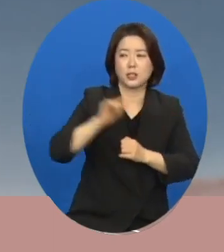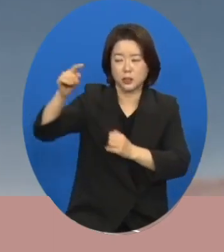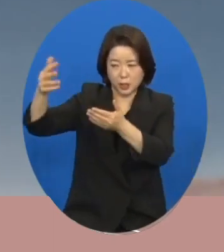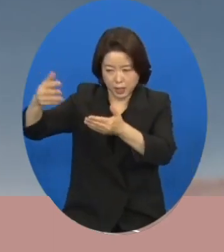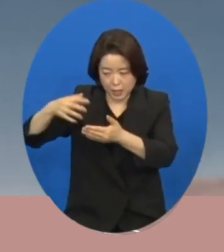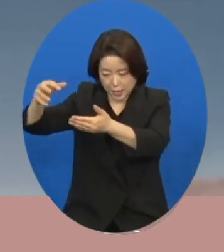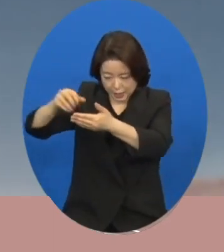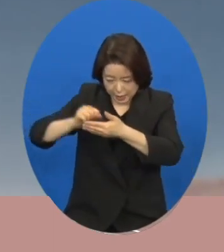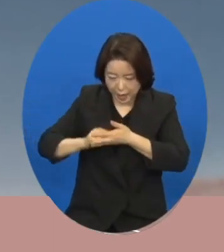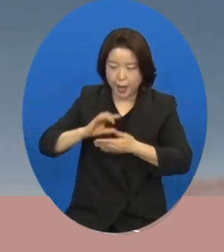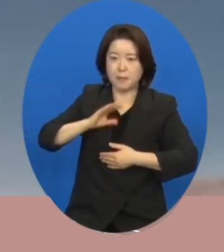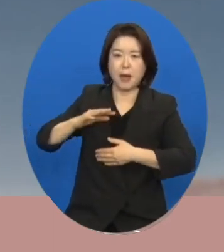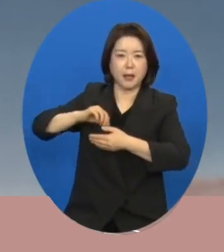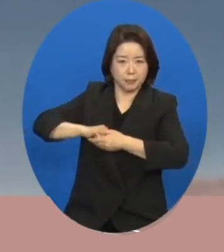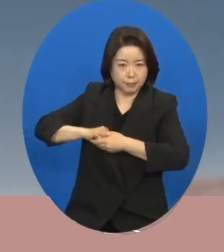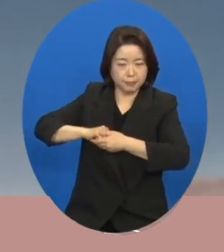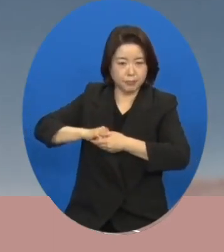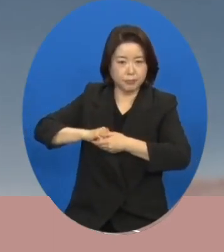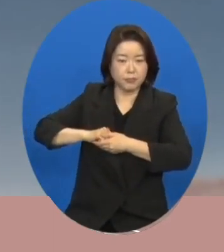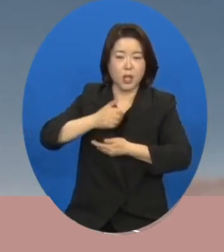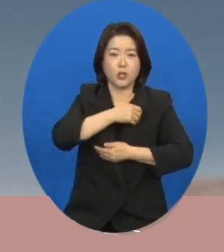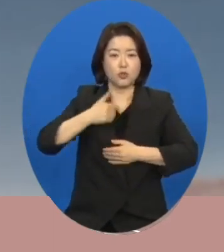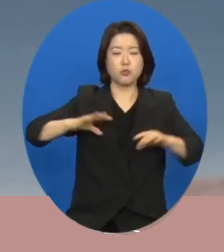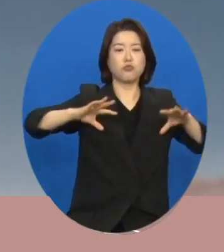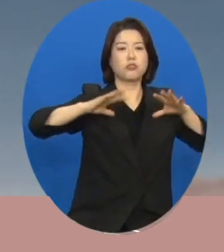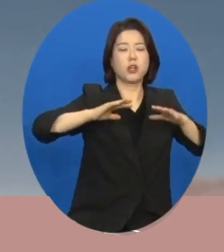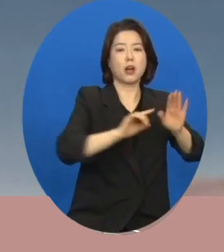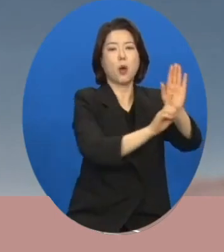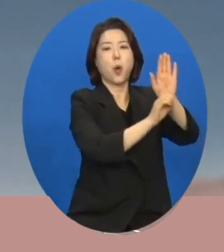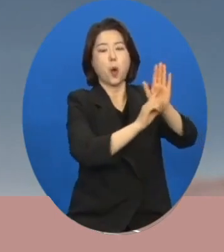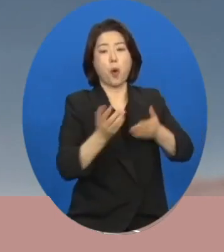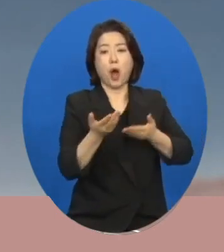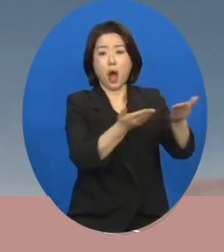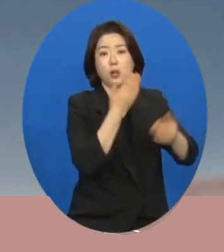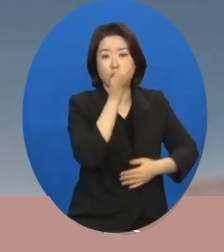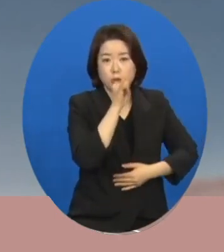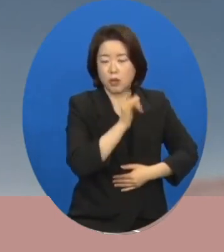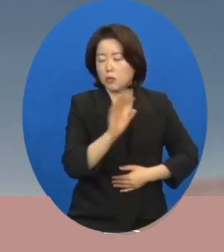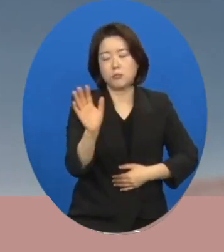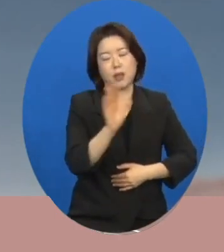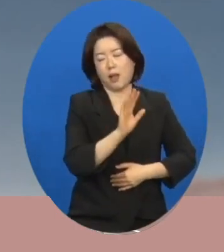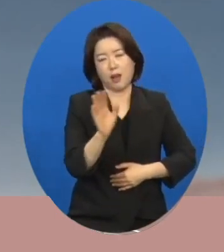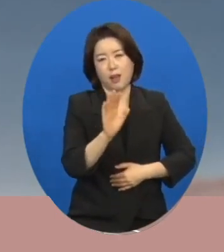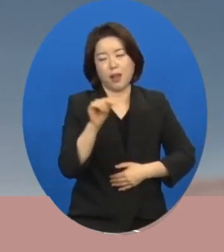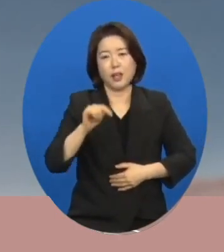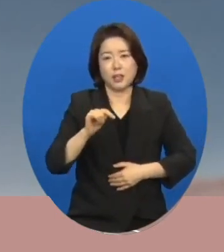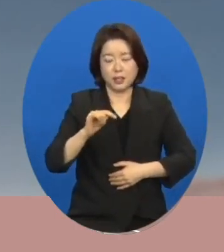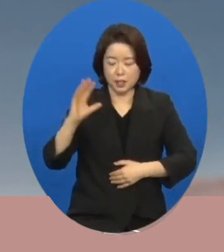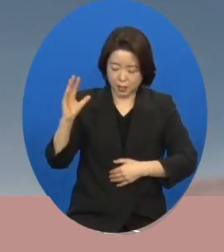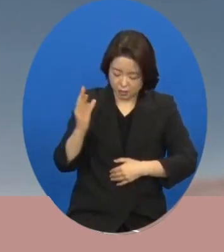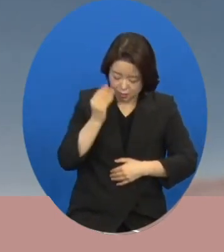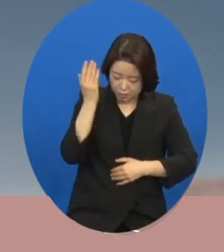거예요 얼마든지 자랑할 수 있고 드러낼 수도 있지만 그렇게 하지 않는 거 이것이 뭐예요 성결입니다 그